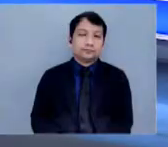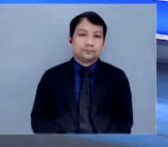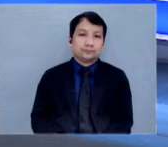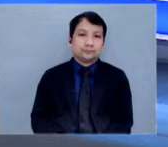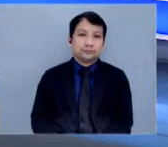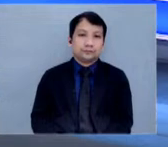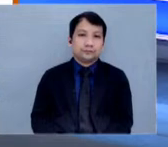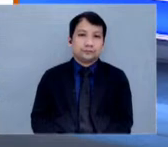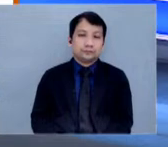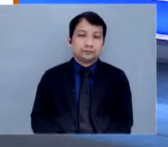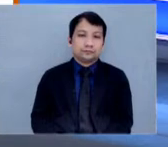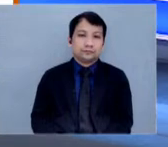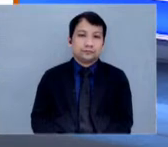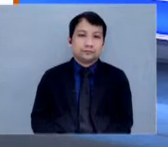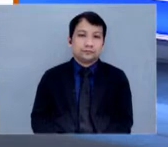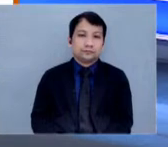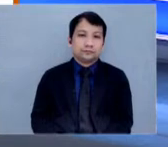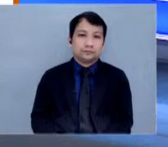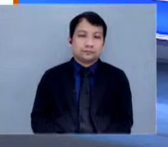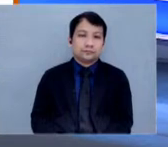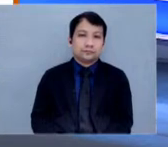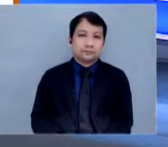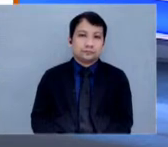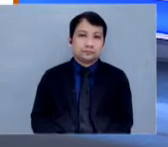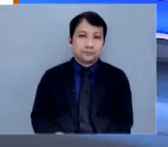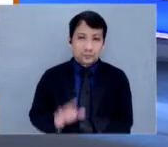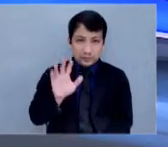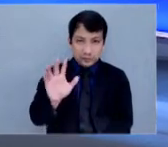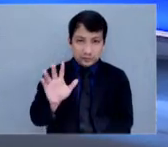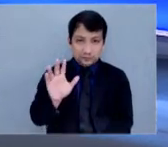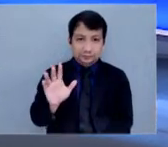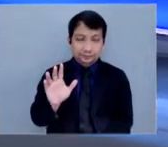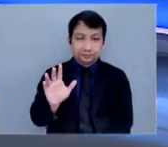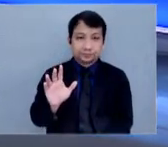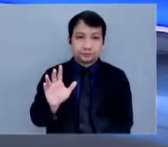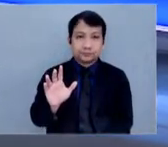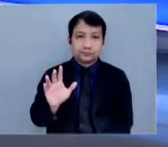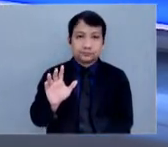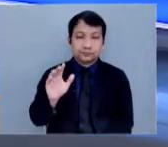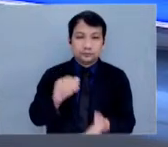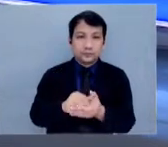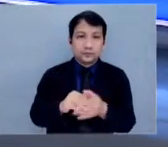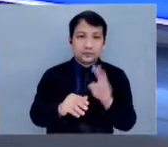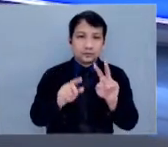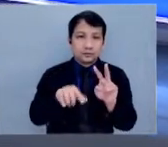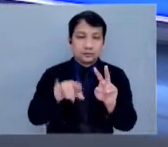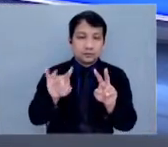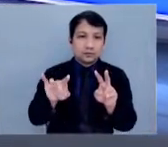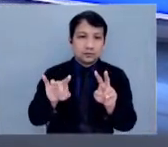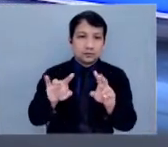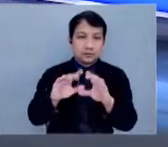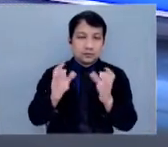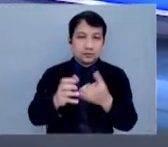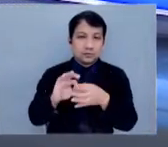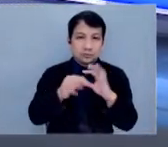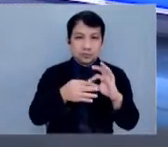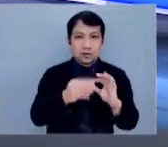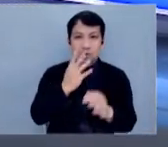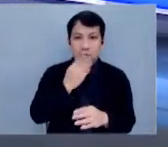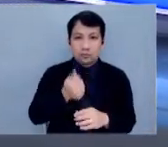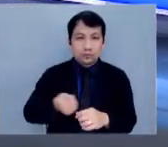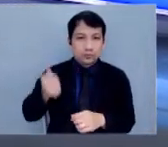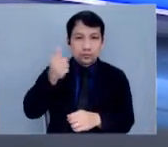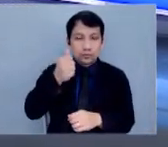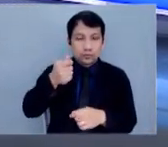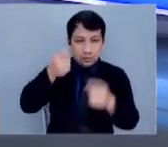What's up, mga kapatid? Nag-commit ng $50,000 to 2.8 million pesos ang World Athletics sa mga mananalo ng gold medal sa